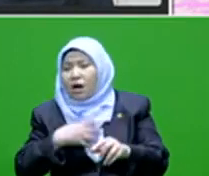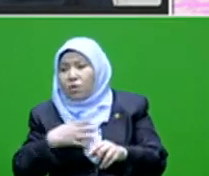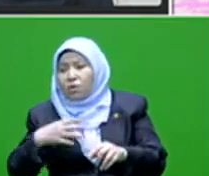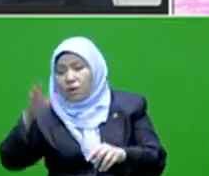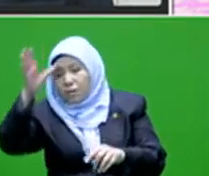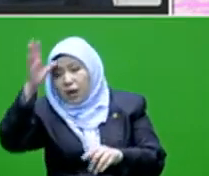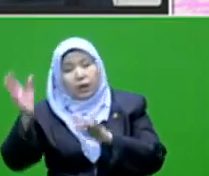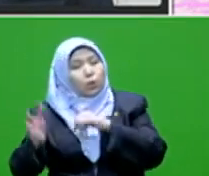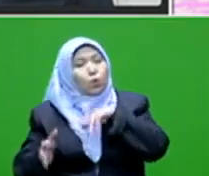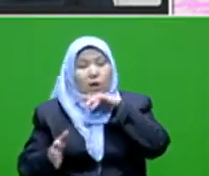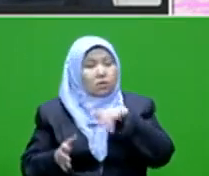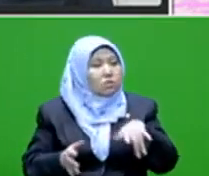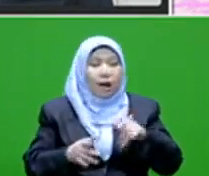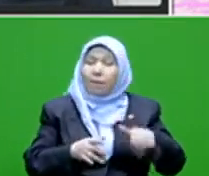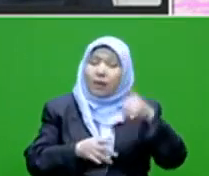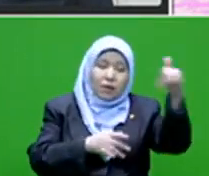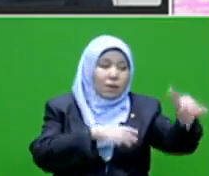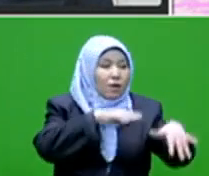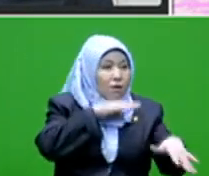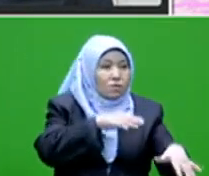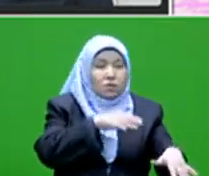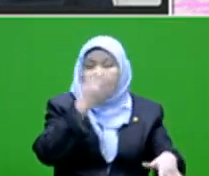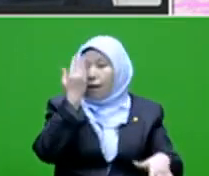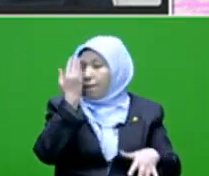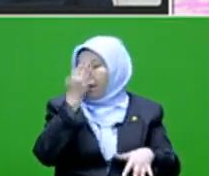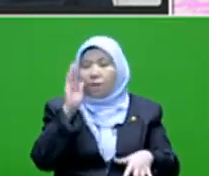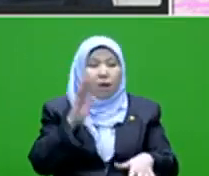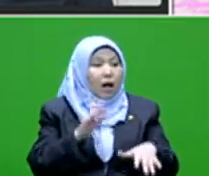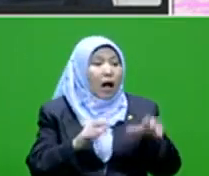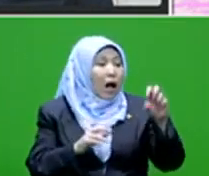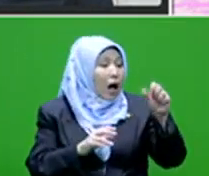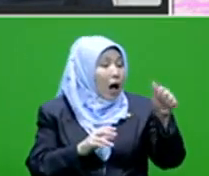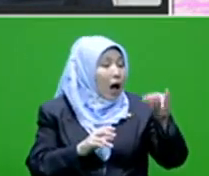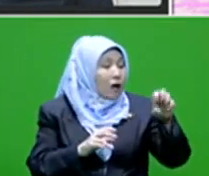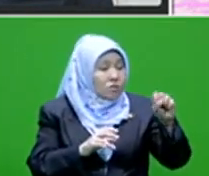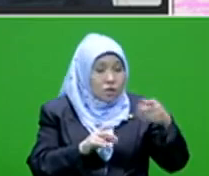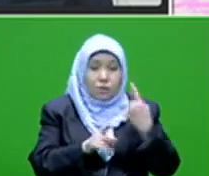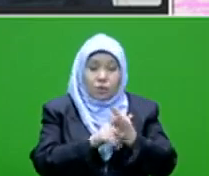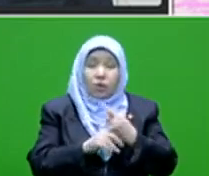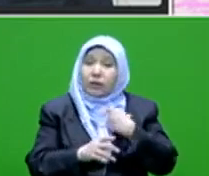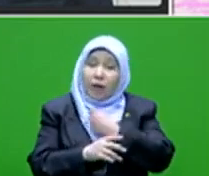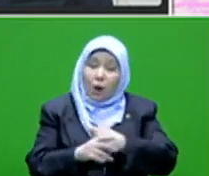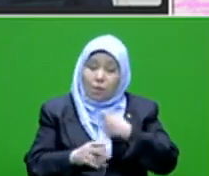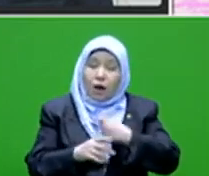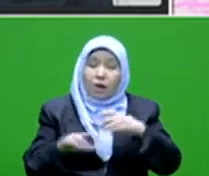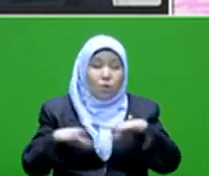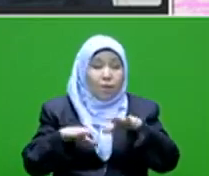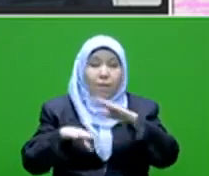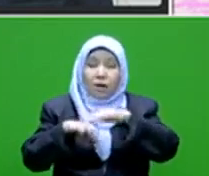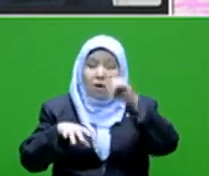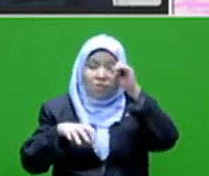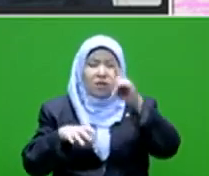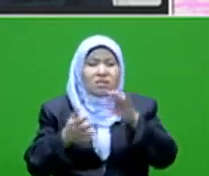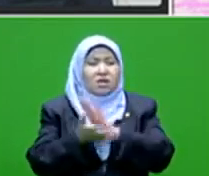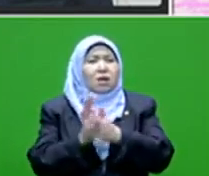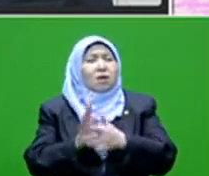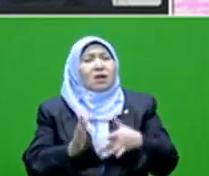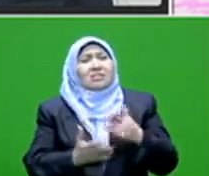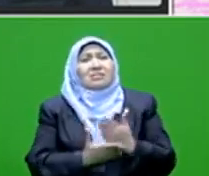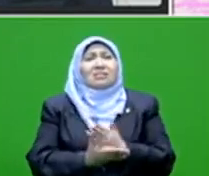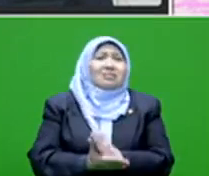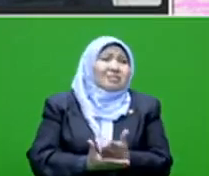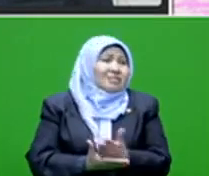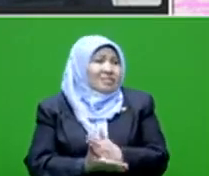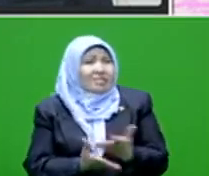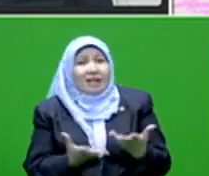itu Rasulullah. Pi dekat Rasulullah pun, Rasulullah siap kata lagi, Aisyah, kalau hang buat, taubat pada Allah. Kalau hang tak buat, jadi perasaan serba salah.